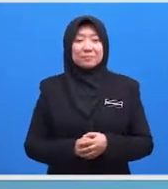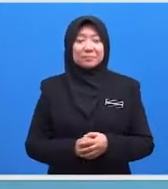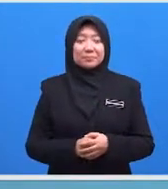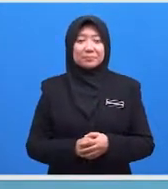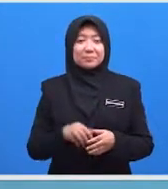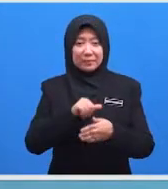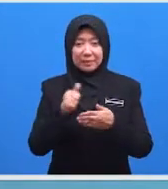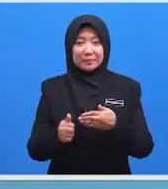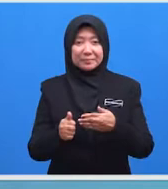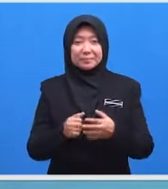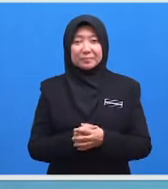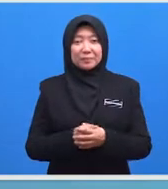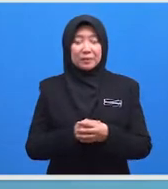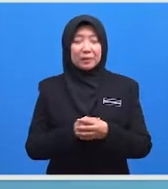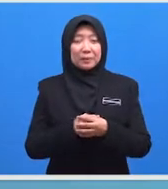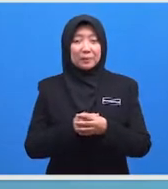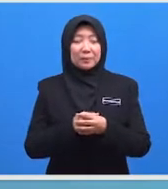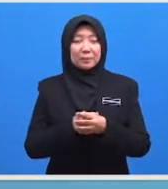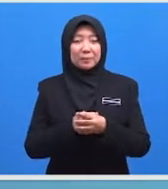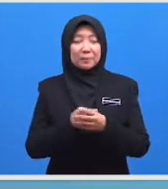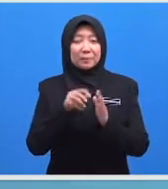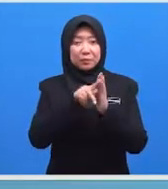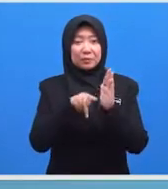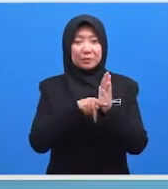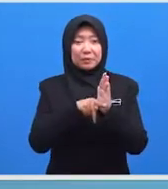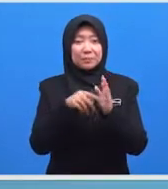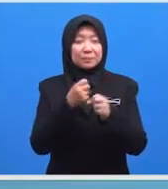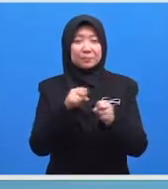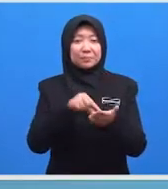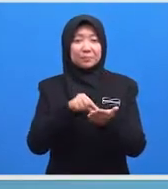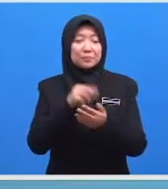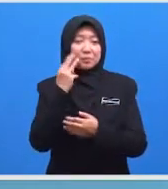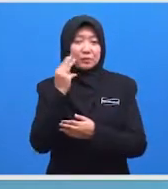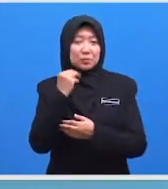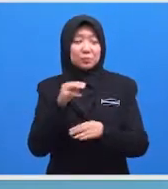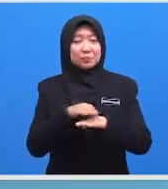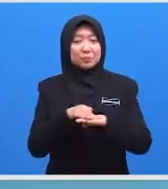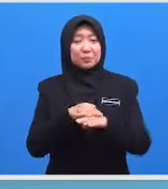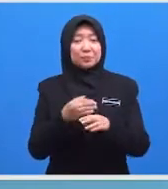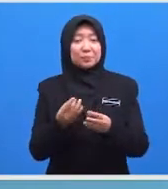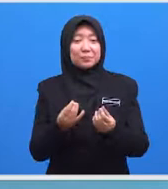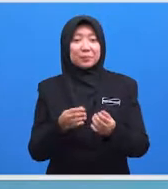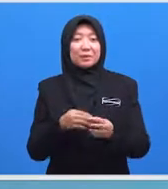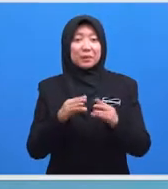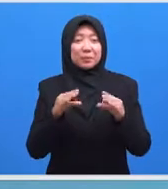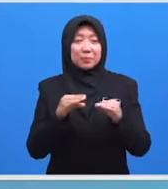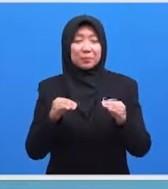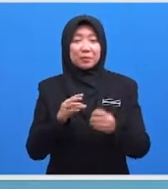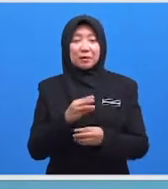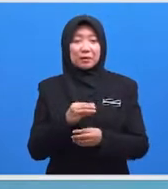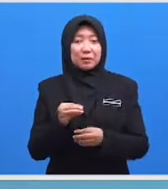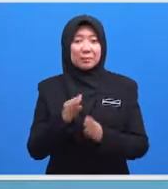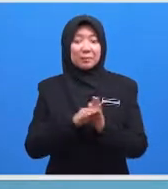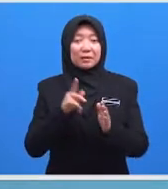Hai sekali, prosedur penyediaan ayam panggang madu yang betul menghasilkan tekstur ayam yang lembut dan berkilat di